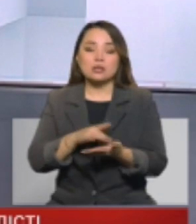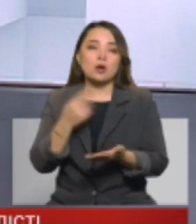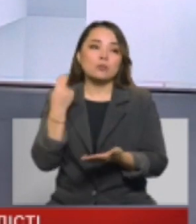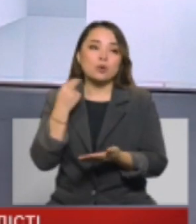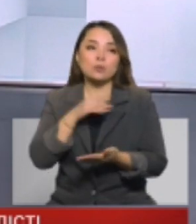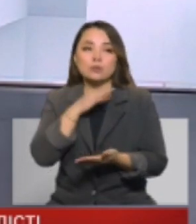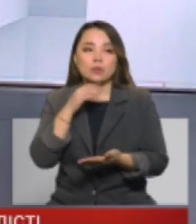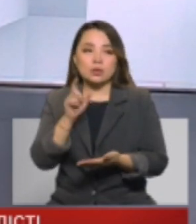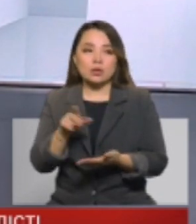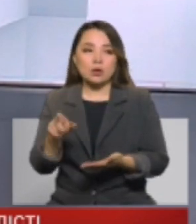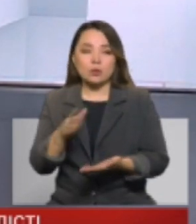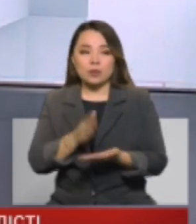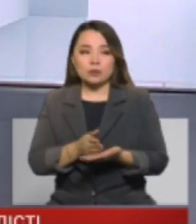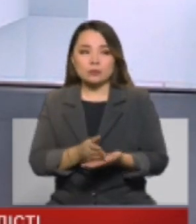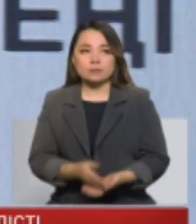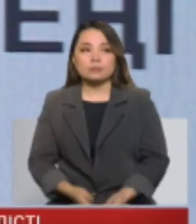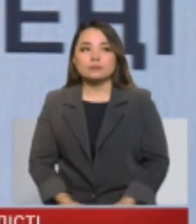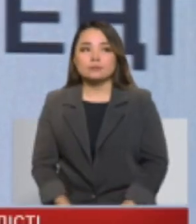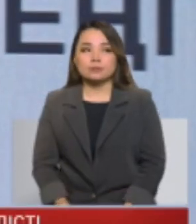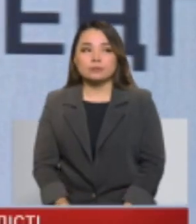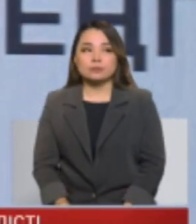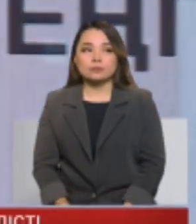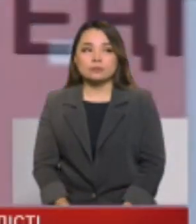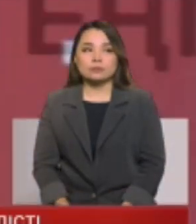берешегін өтемей жүргендер көп.